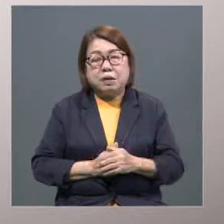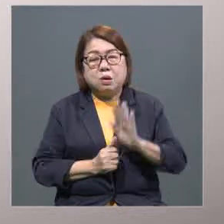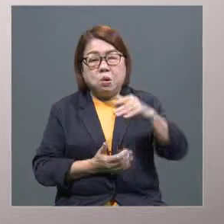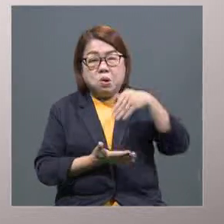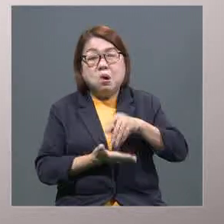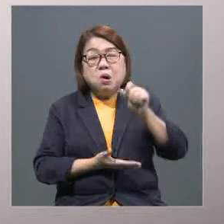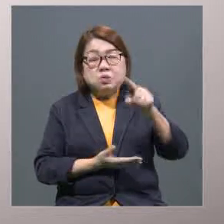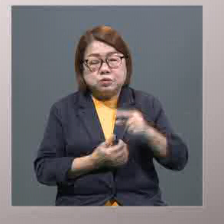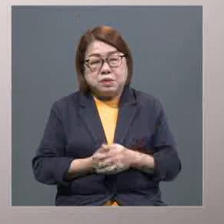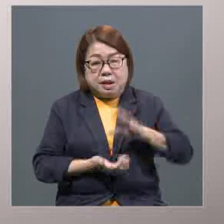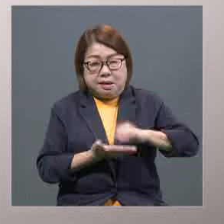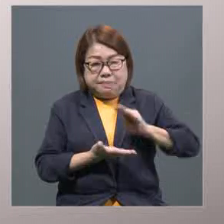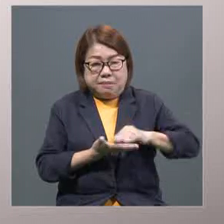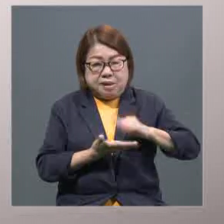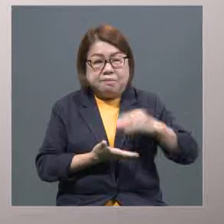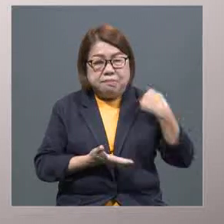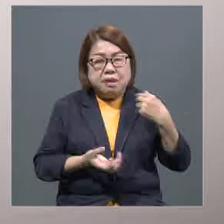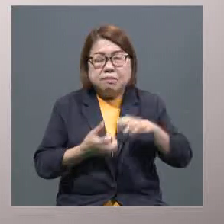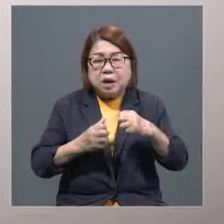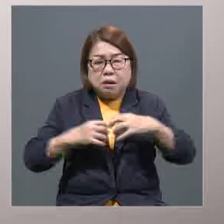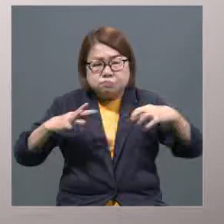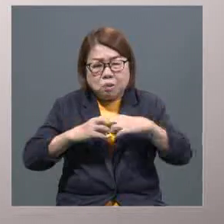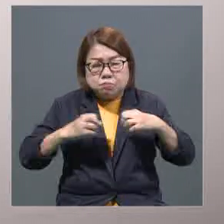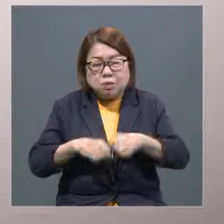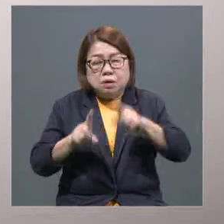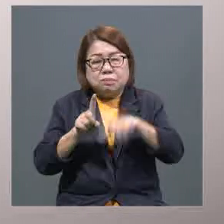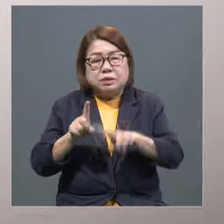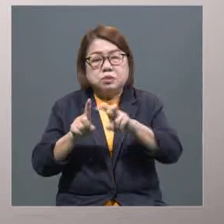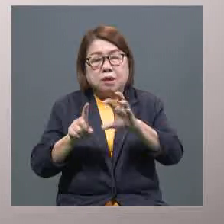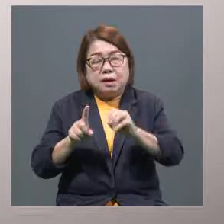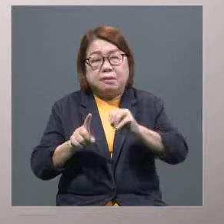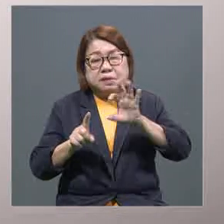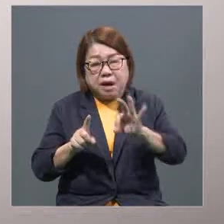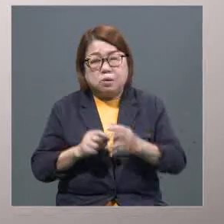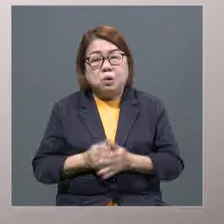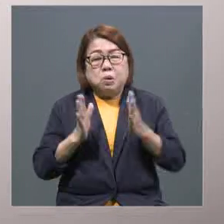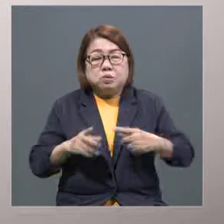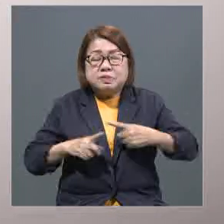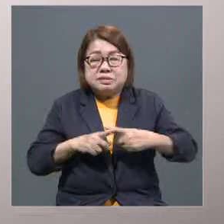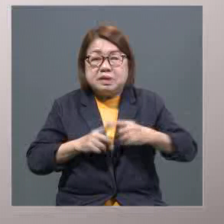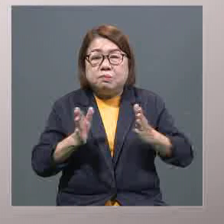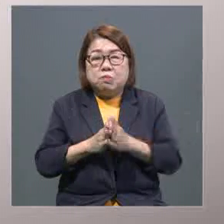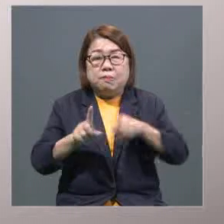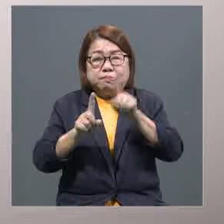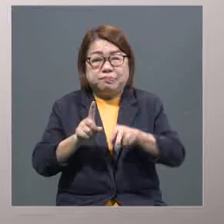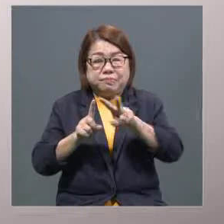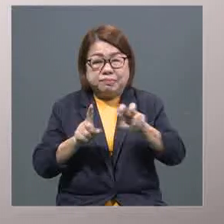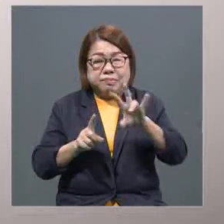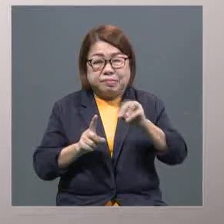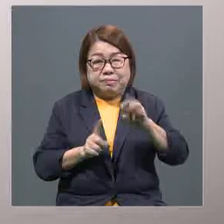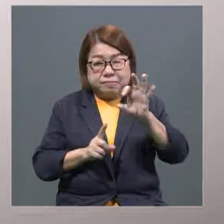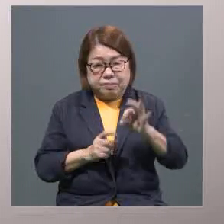สปฐเนี่ยนะครับปรากฏว่าเกิดอุบัติเหตุรวมแล้ว 1,9ครั้งผู้บาดเจ็บนี่มีรวม 1,2